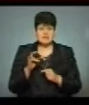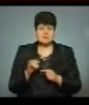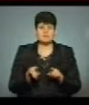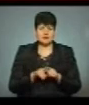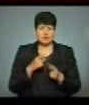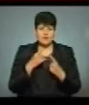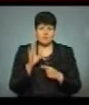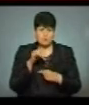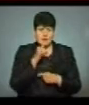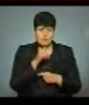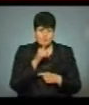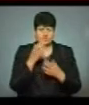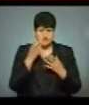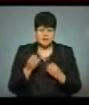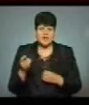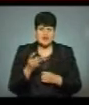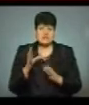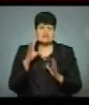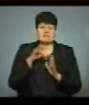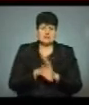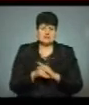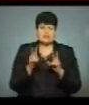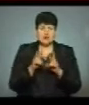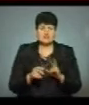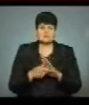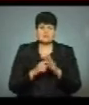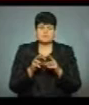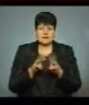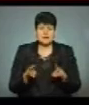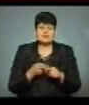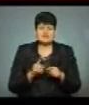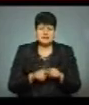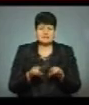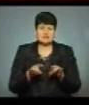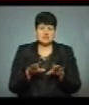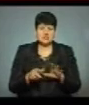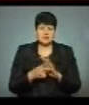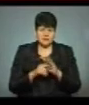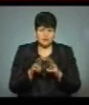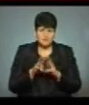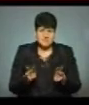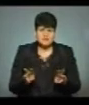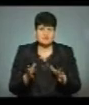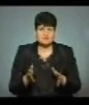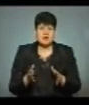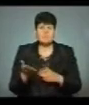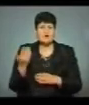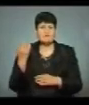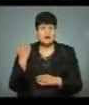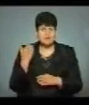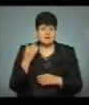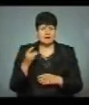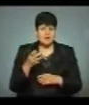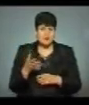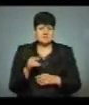ви будете пробувати її ще раз внести на розгляд Кабміну. Тобто це вже на рішення Кабінету міністрів. Так. Але попереднього разу вони